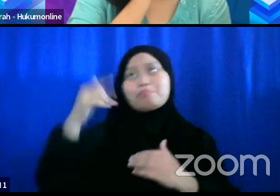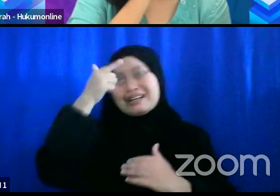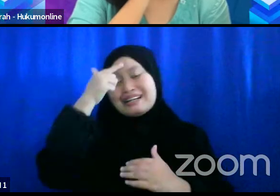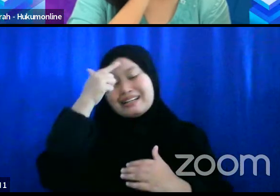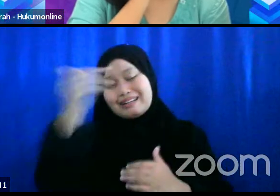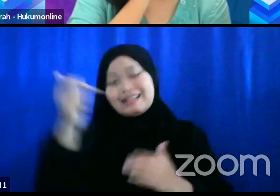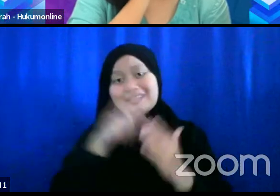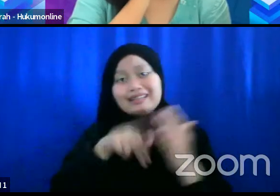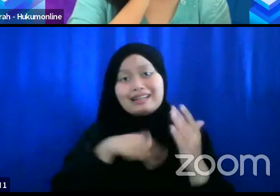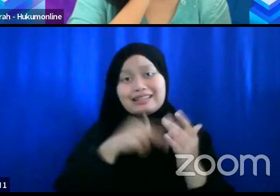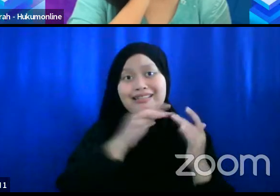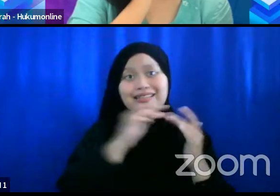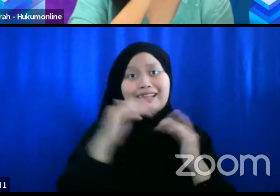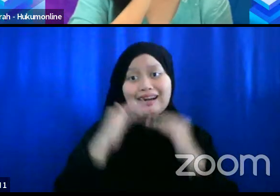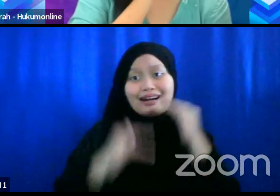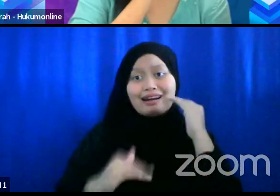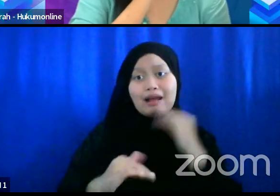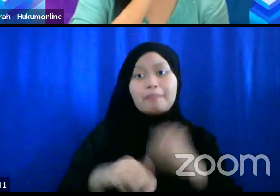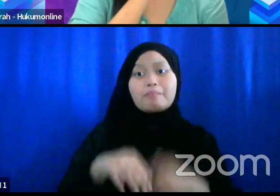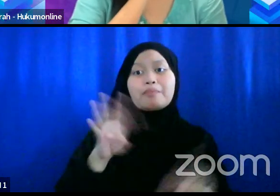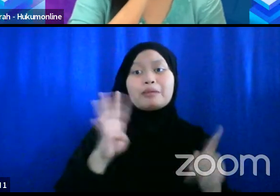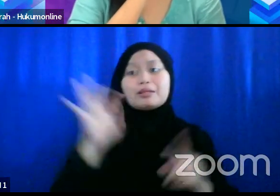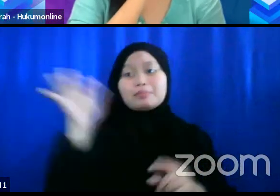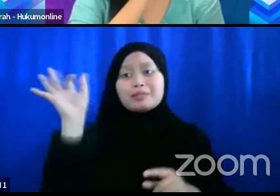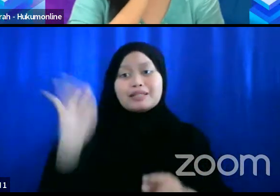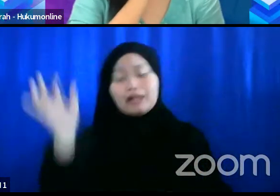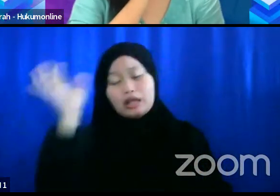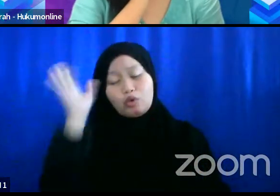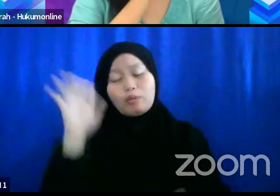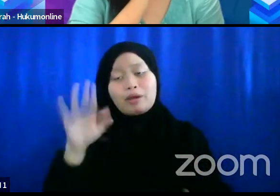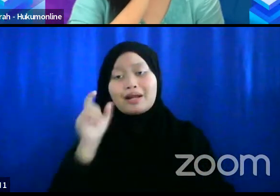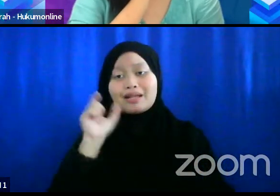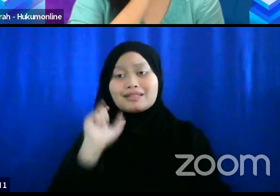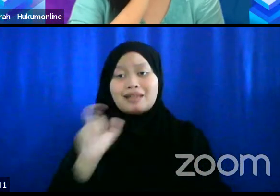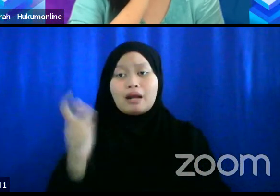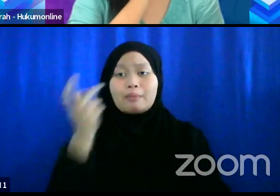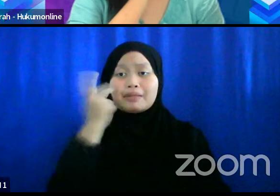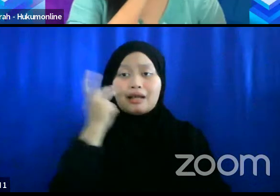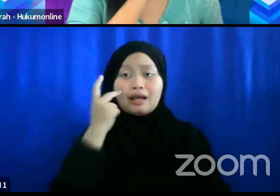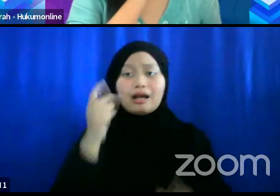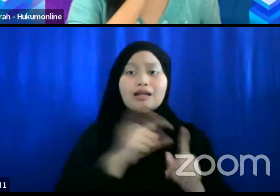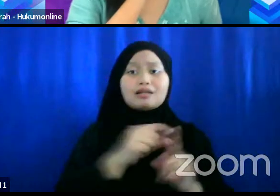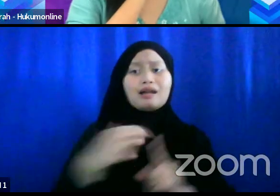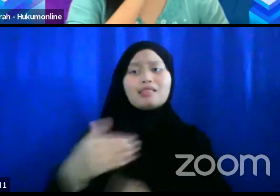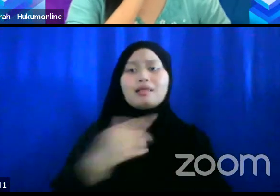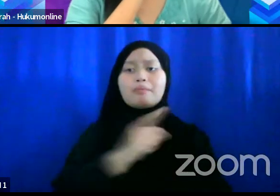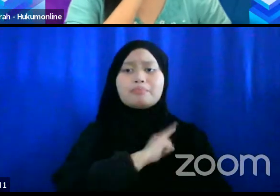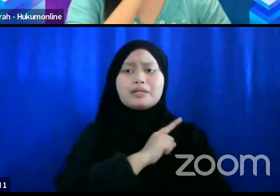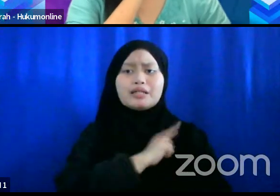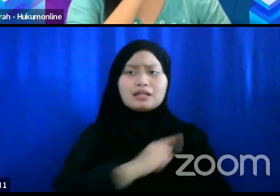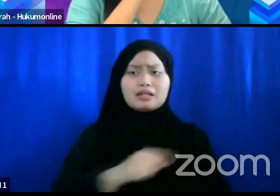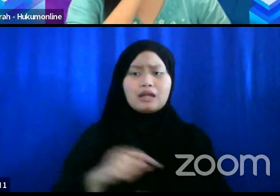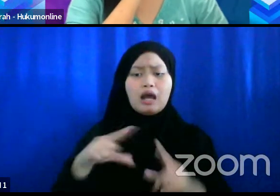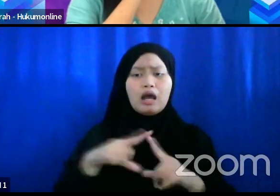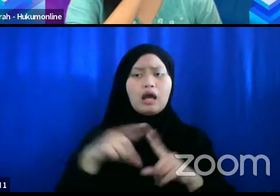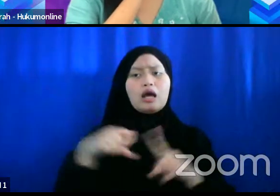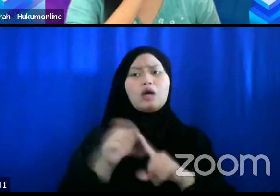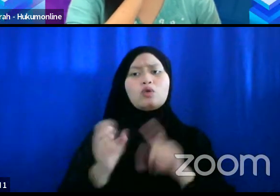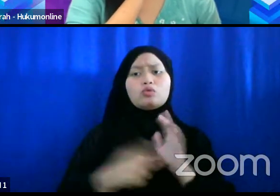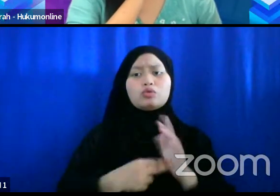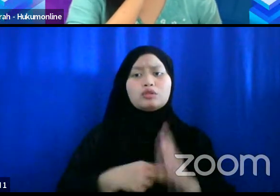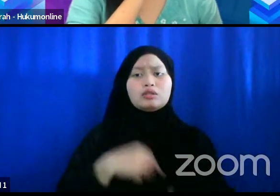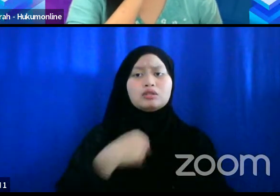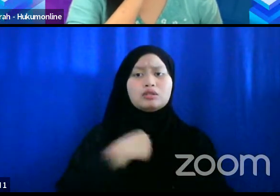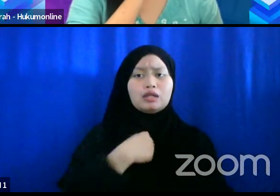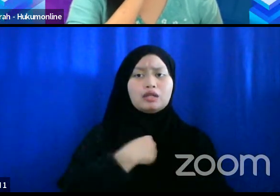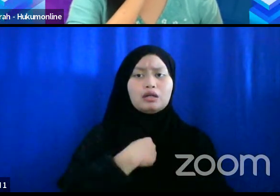tidak tahu bagaimana mengamankan datanya ikan pertanyaannya ketika ini terjadi dia menganggap kok akun saya ini bisa disebut account